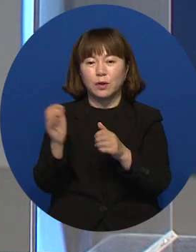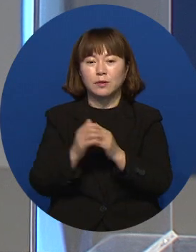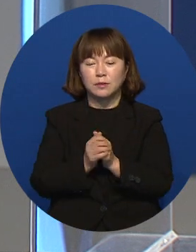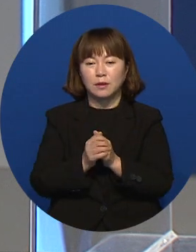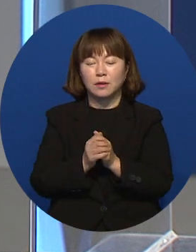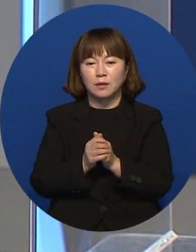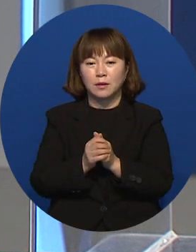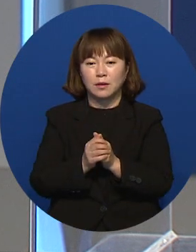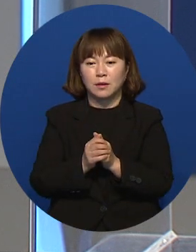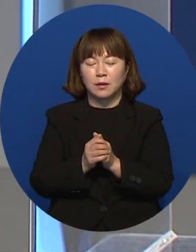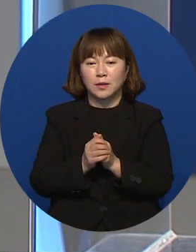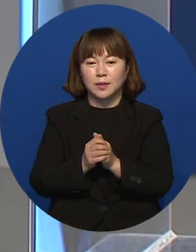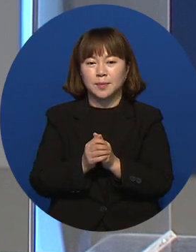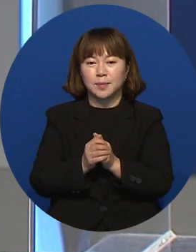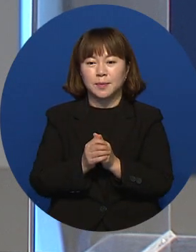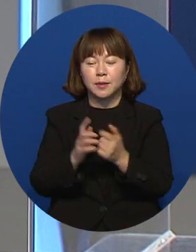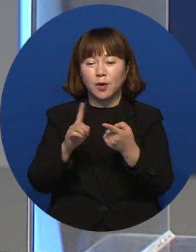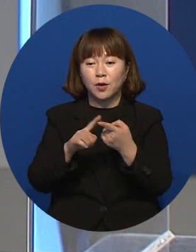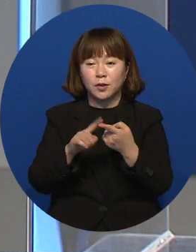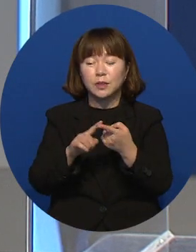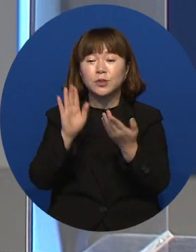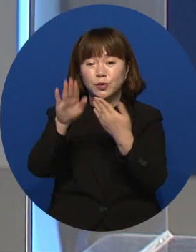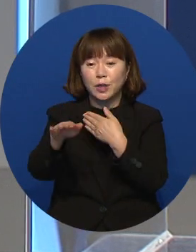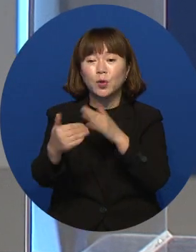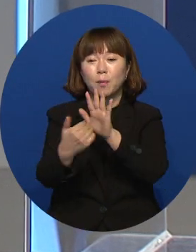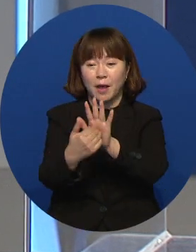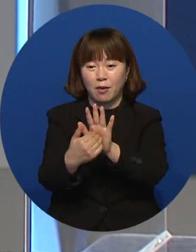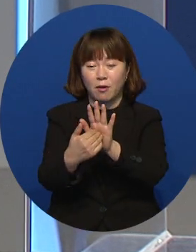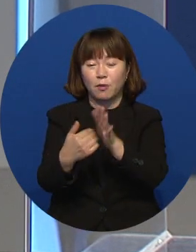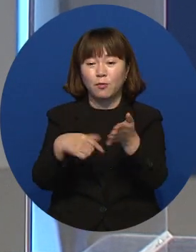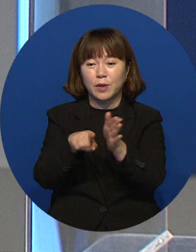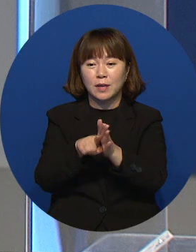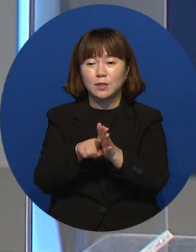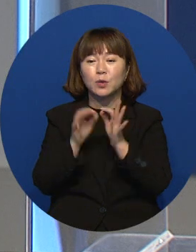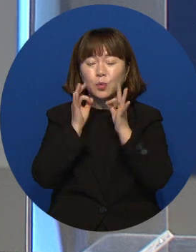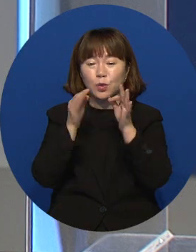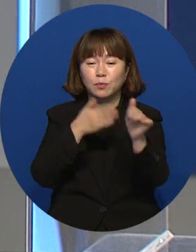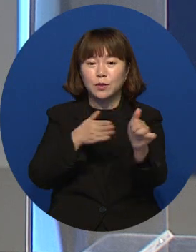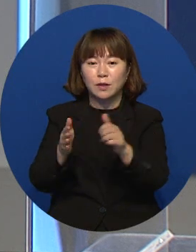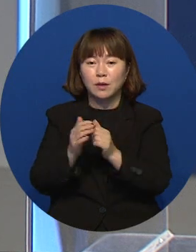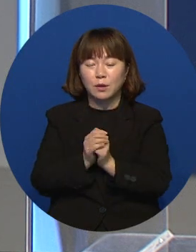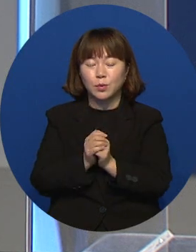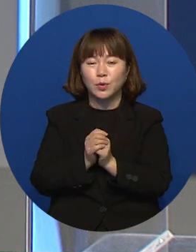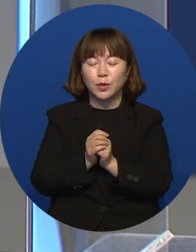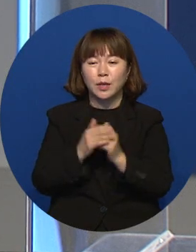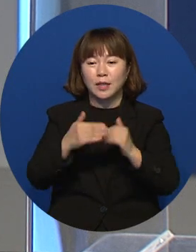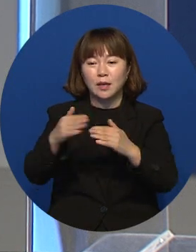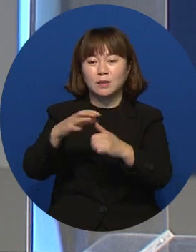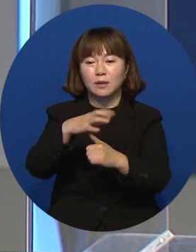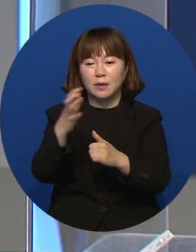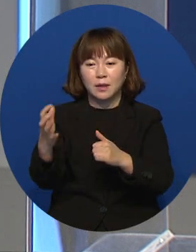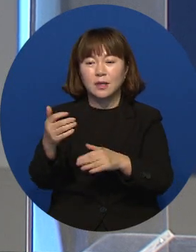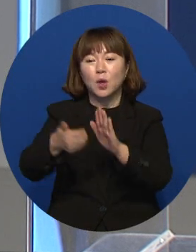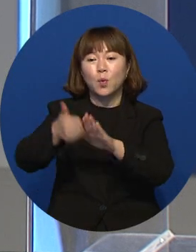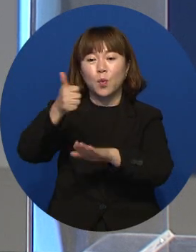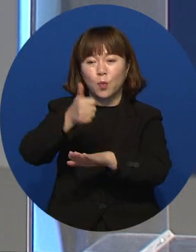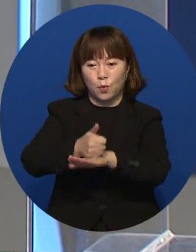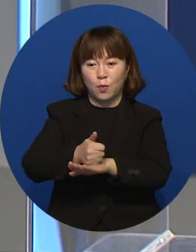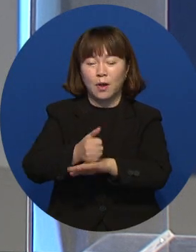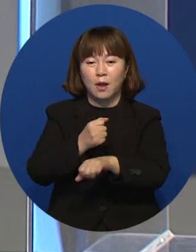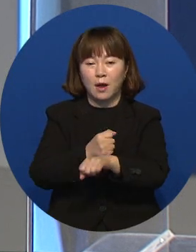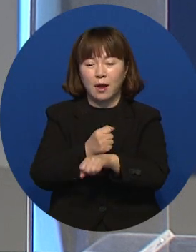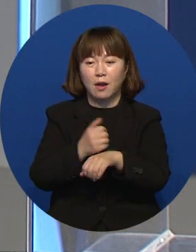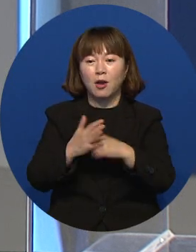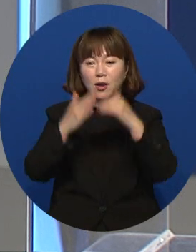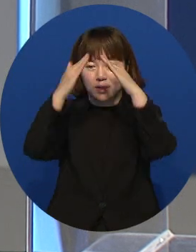좀 협재 저 부탁드리겠습니다 우리도 단계적 일상 교복이 성공적으로 안착해 서 으로 대한 차이 거하고 저택